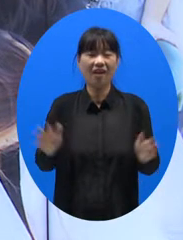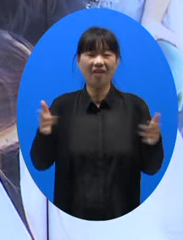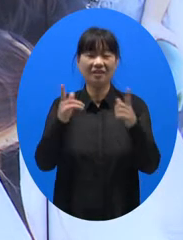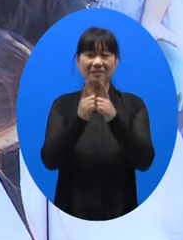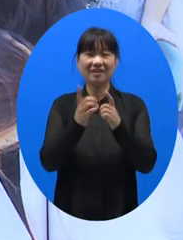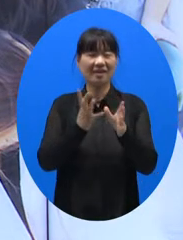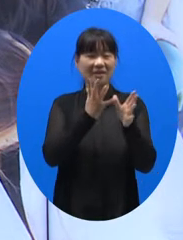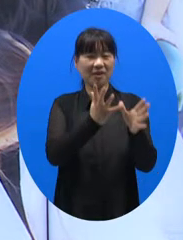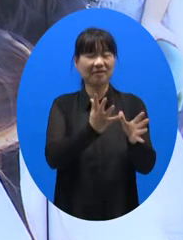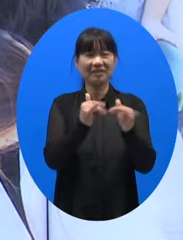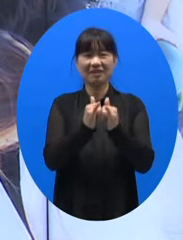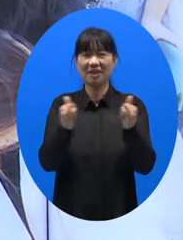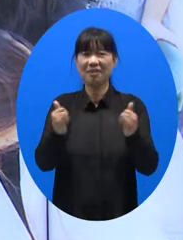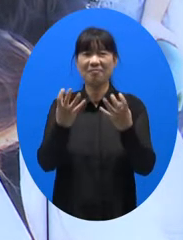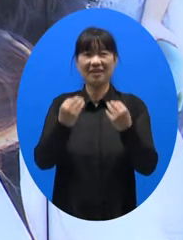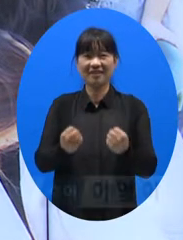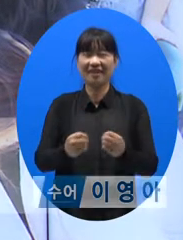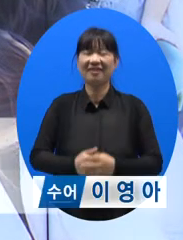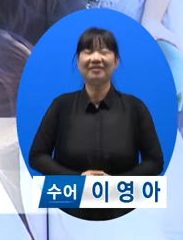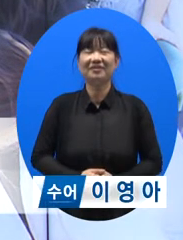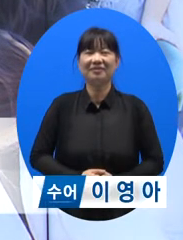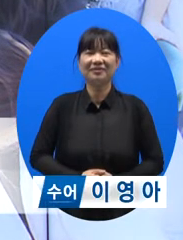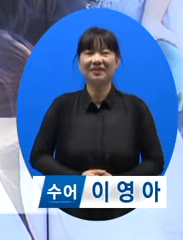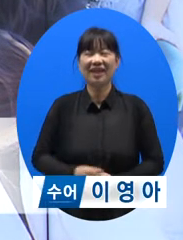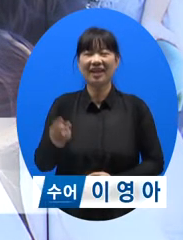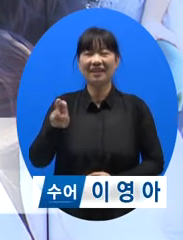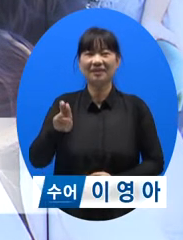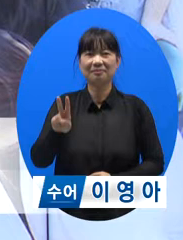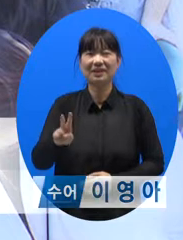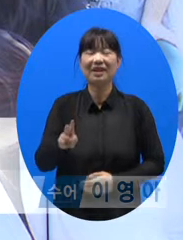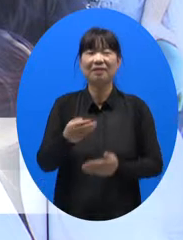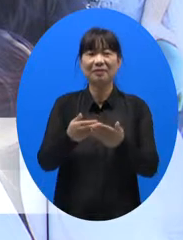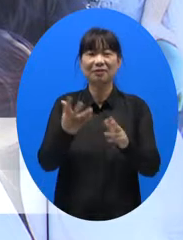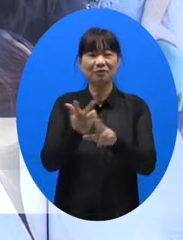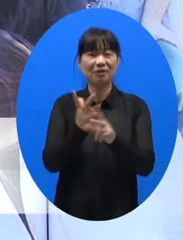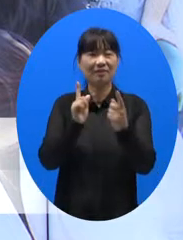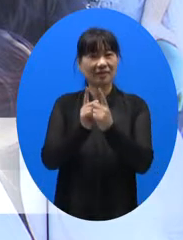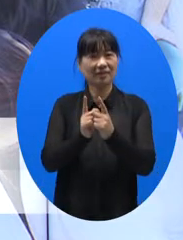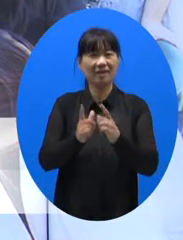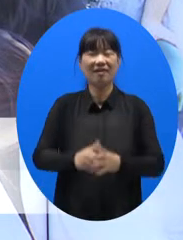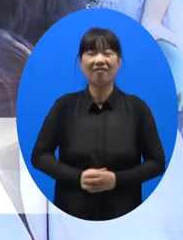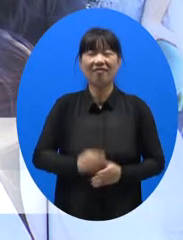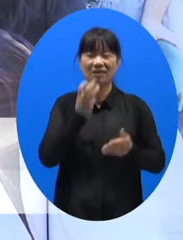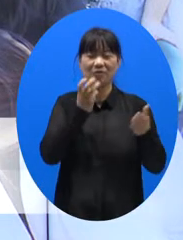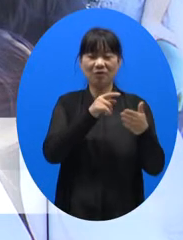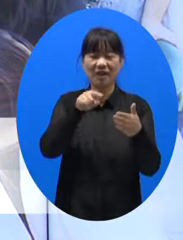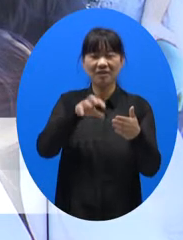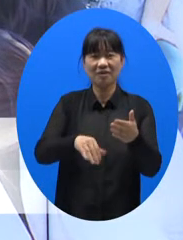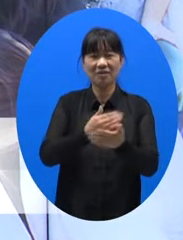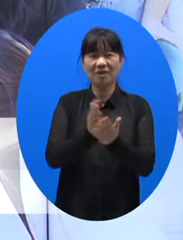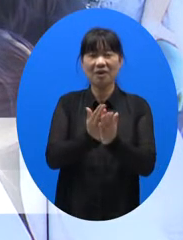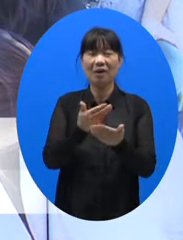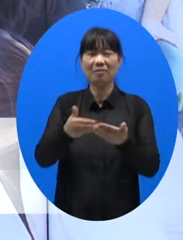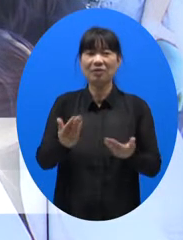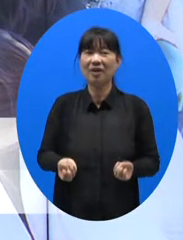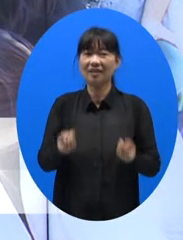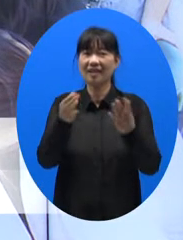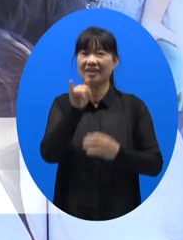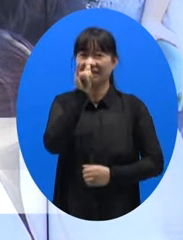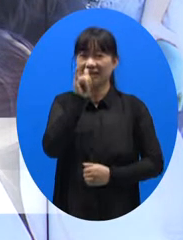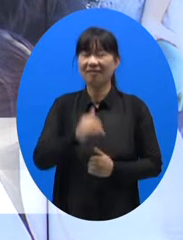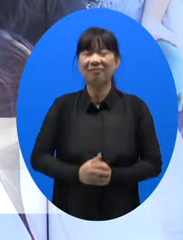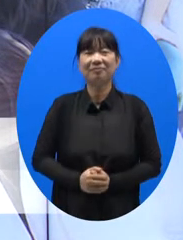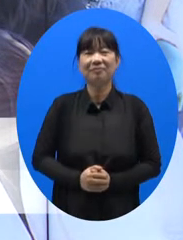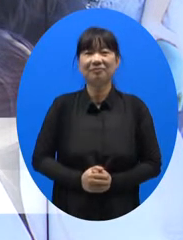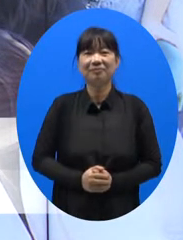가을을 맞아 나들이 떠나시는 분들 많으실 텐데요. 2022 미술 주간을 맞아 경기도에서도 다양한 미술 행사들이 진행되고